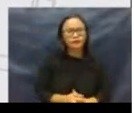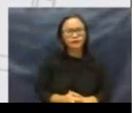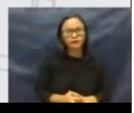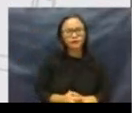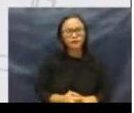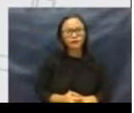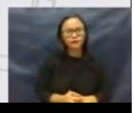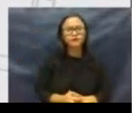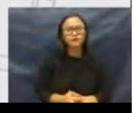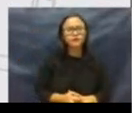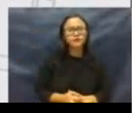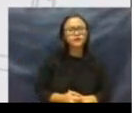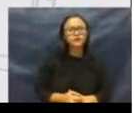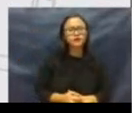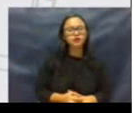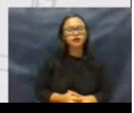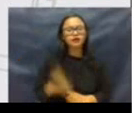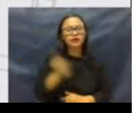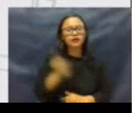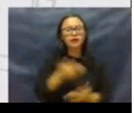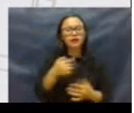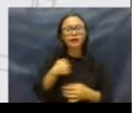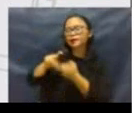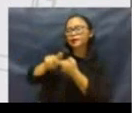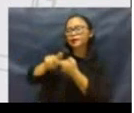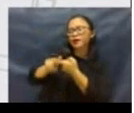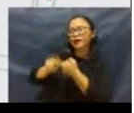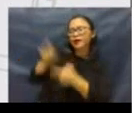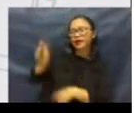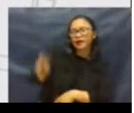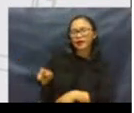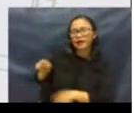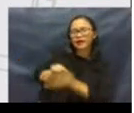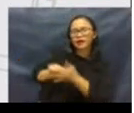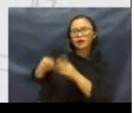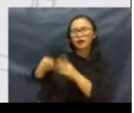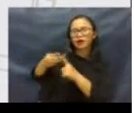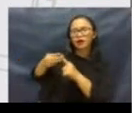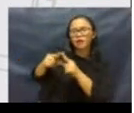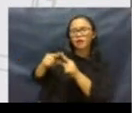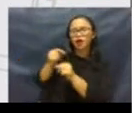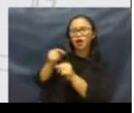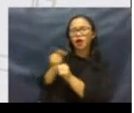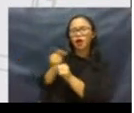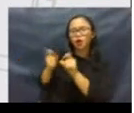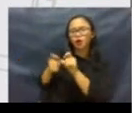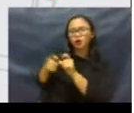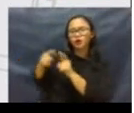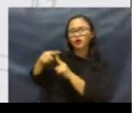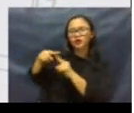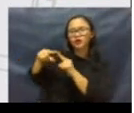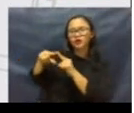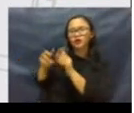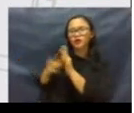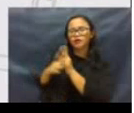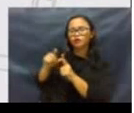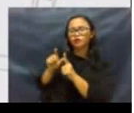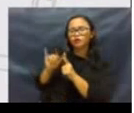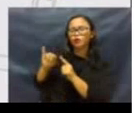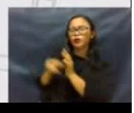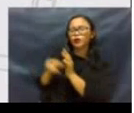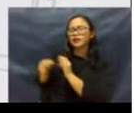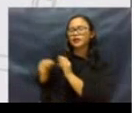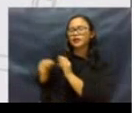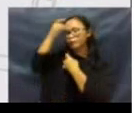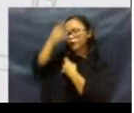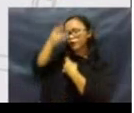Definisi ini diperkenalkan oleh kolega saya dulu, namanya Bagus Takuin. Bagus Takuin adalah profesor psikologi sosial dan juga